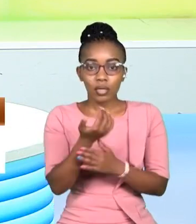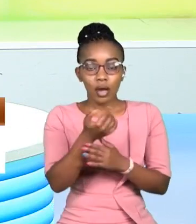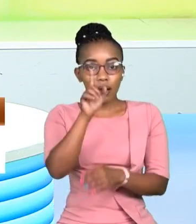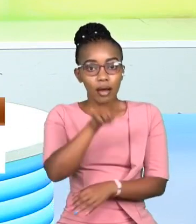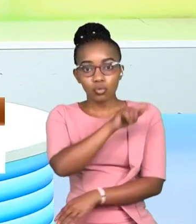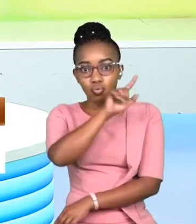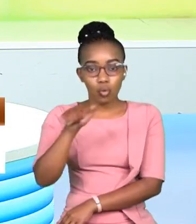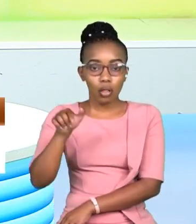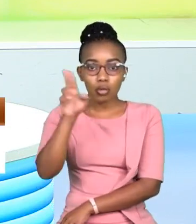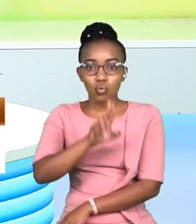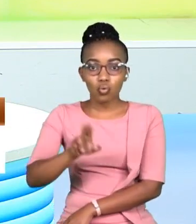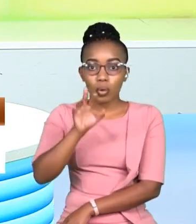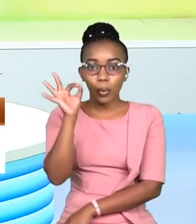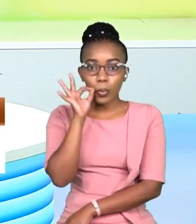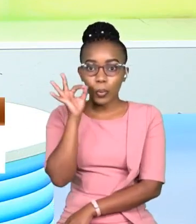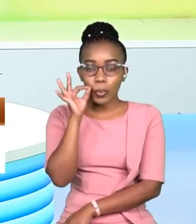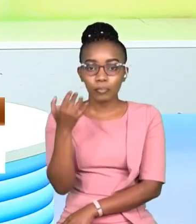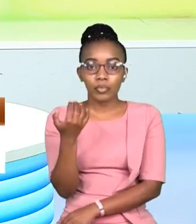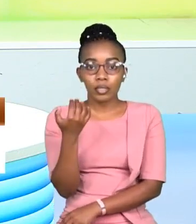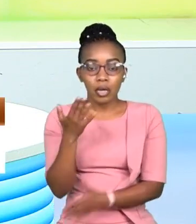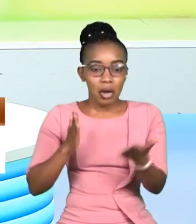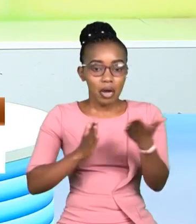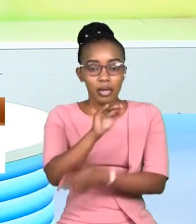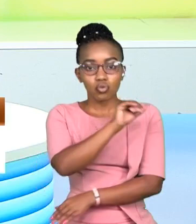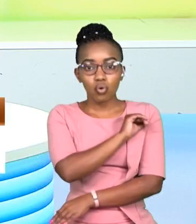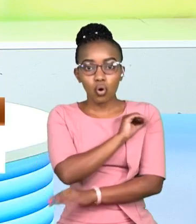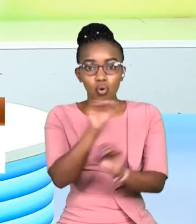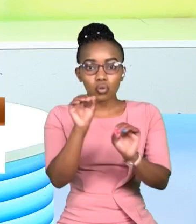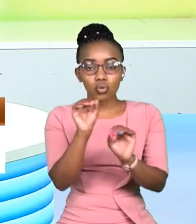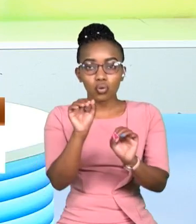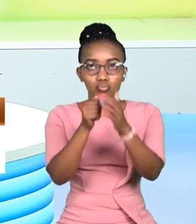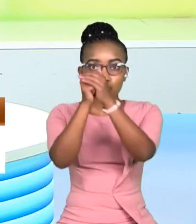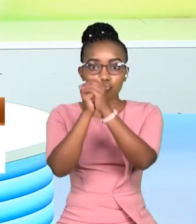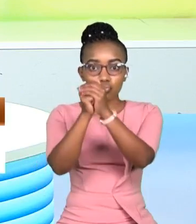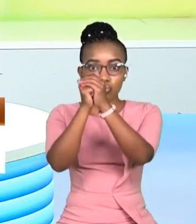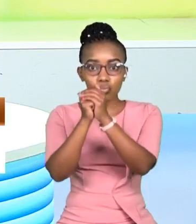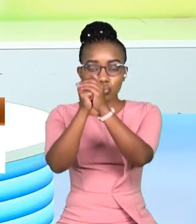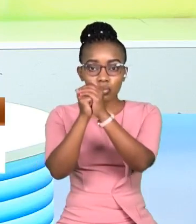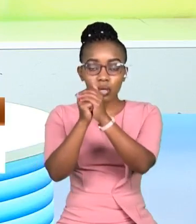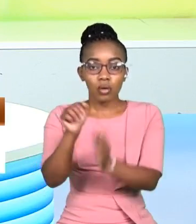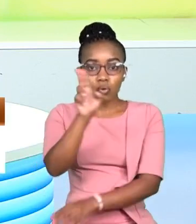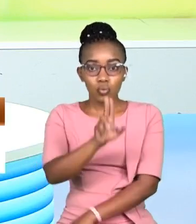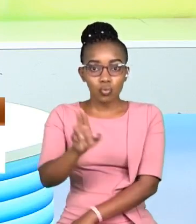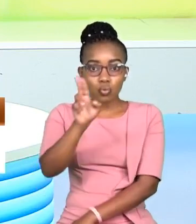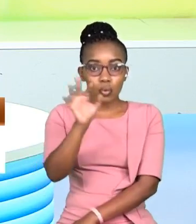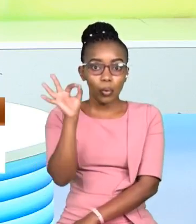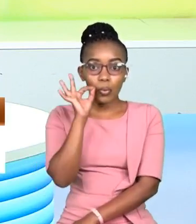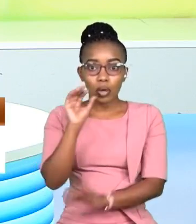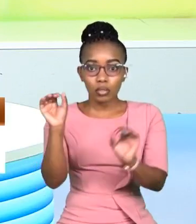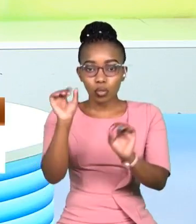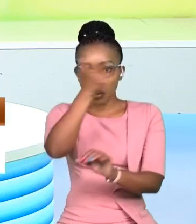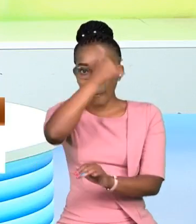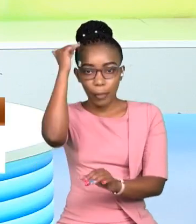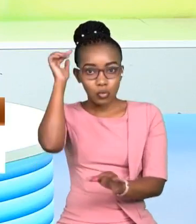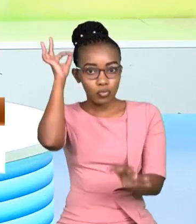utumizi wa bangi. Wakisema ni ukiukaji wa haki zao za kuabudu zinazowazuia kutumia bidhaa hiyo kwa sababu za kiimani.